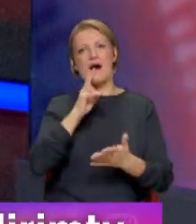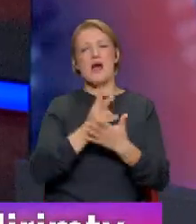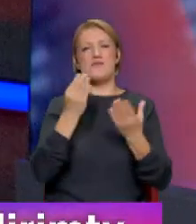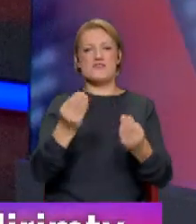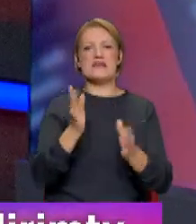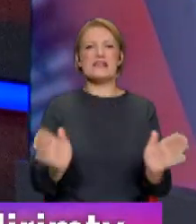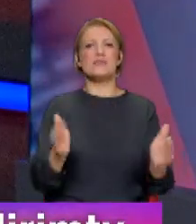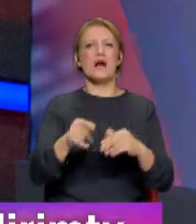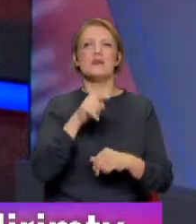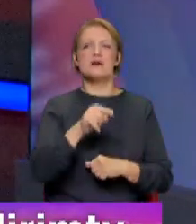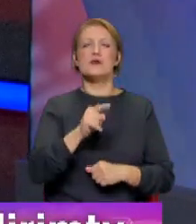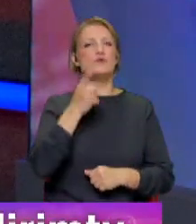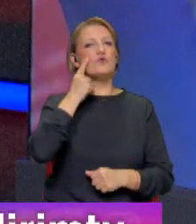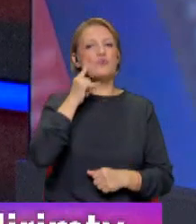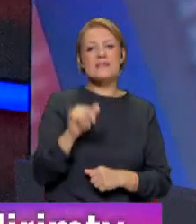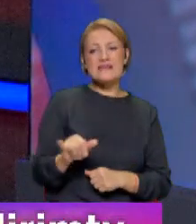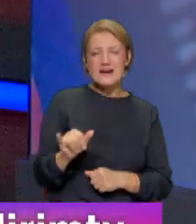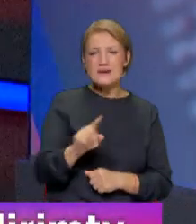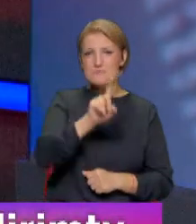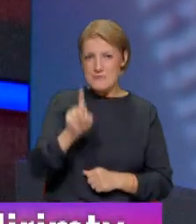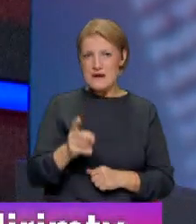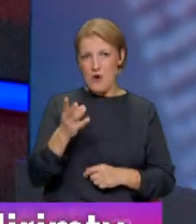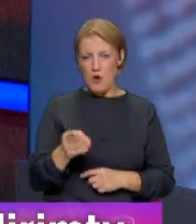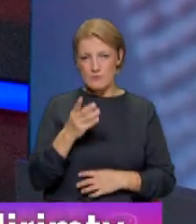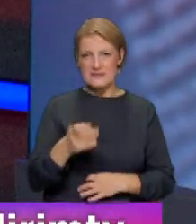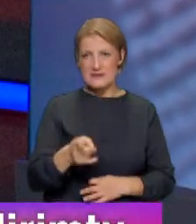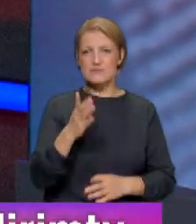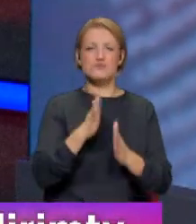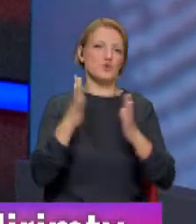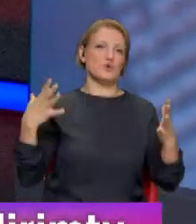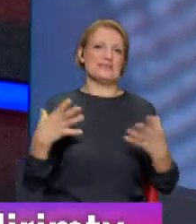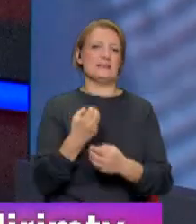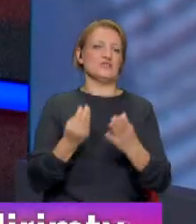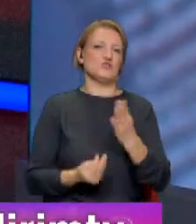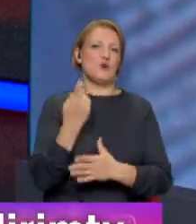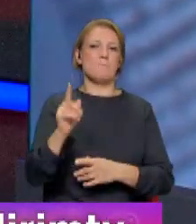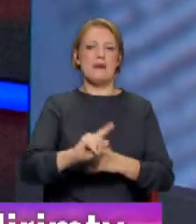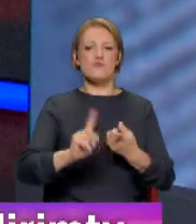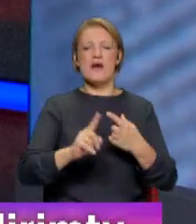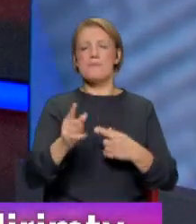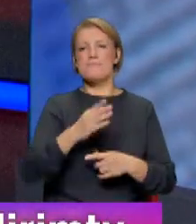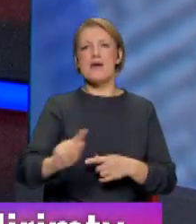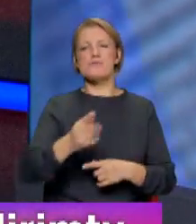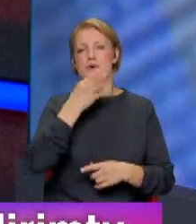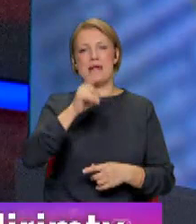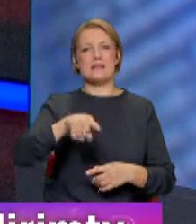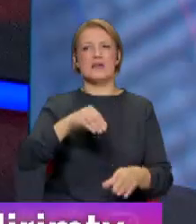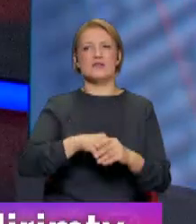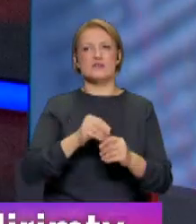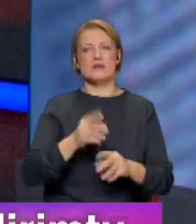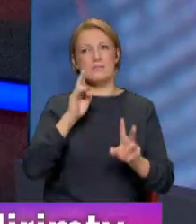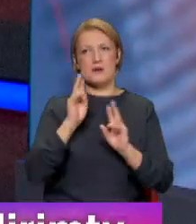de sendikaların Tabii ki Hükümete yakın olması bu konuda büyük sıkıntılar çıkarıyor mem ur ve memur emeklisi cephesinden